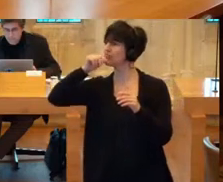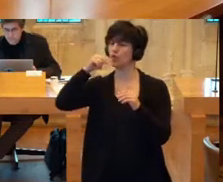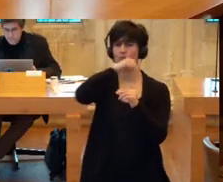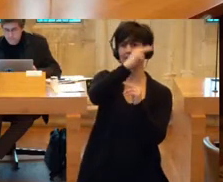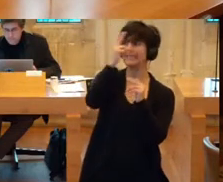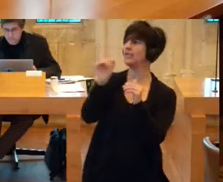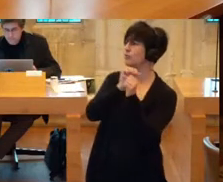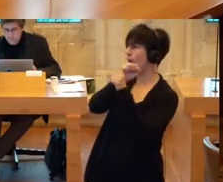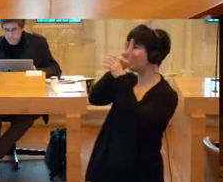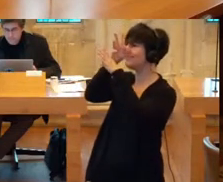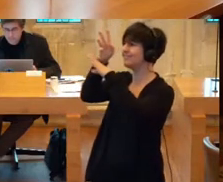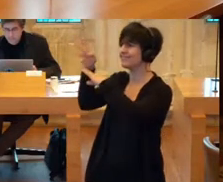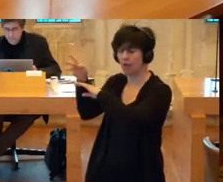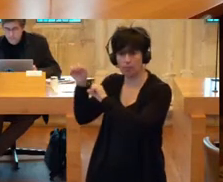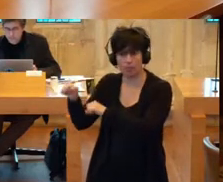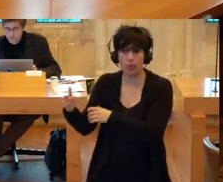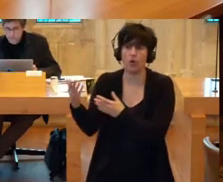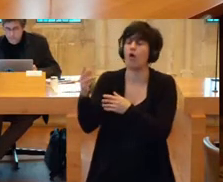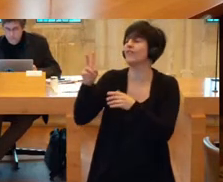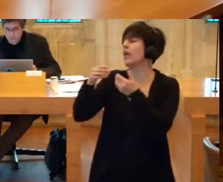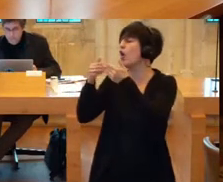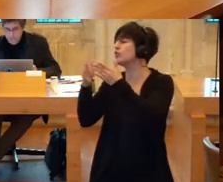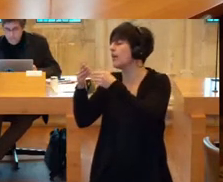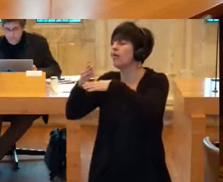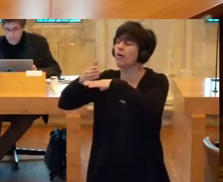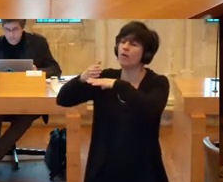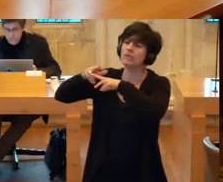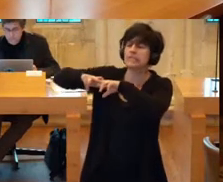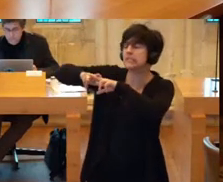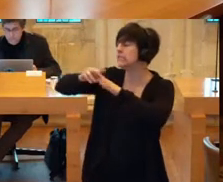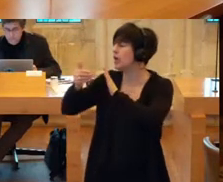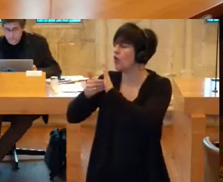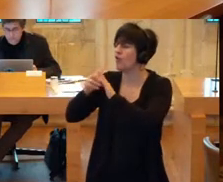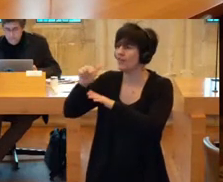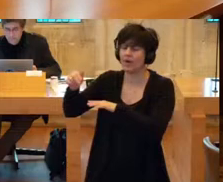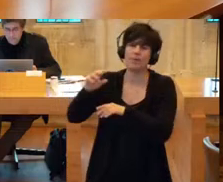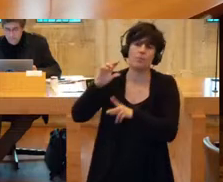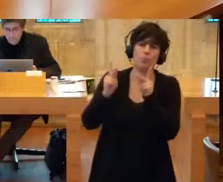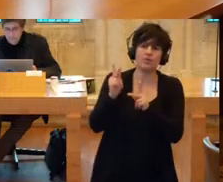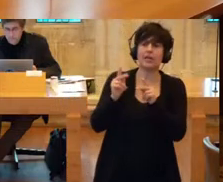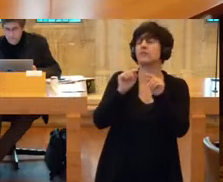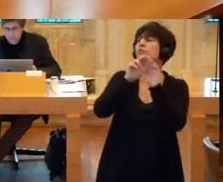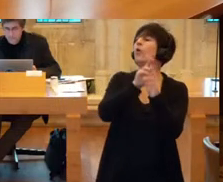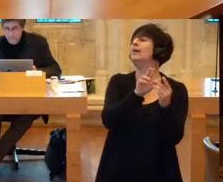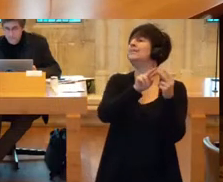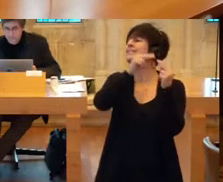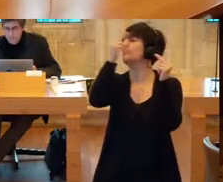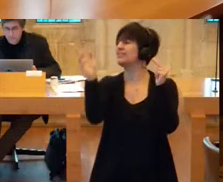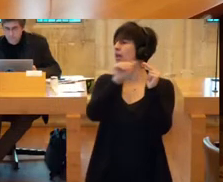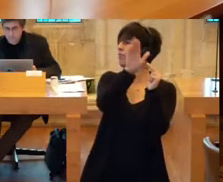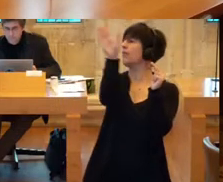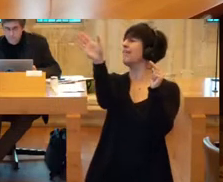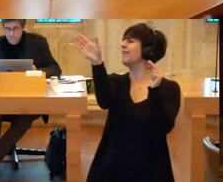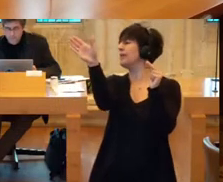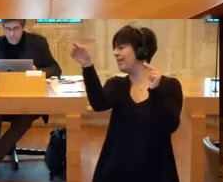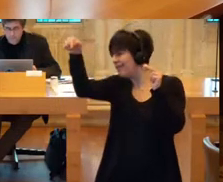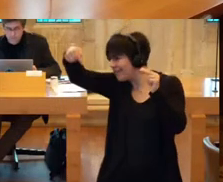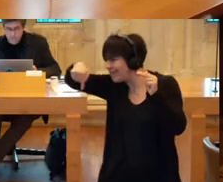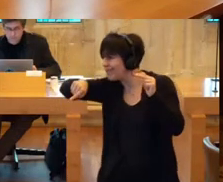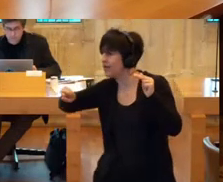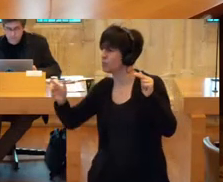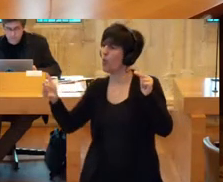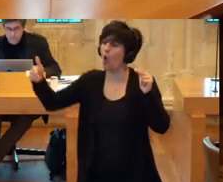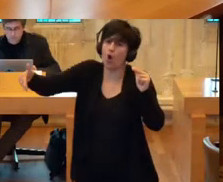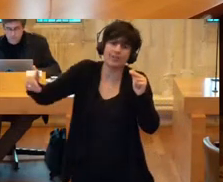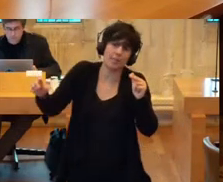effectivement à retravailler. Peut-être que dans un premier temps, il faudra malgré tout aller rejoindre l'entrée principale, mais il y a effectivement une entrée, donc il faut qu'on étudie les